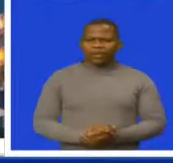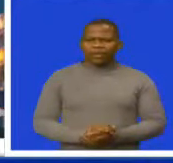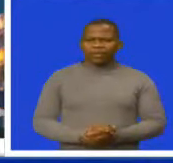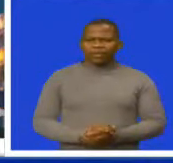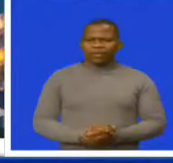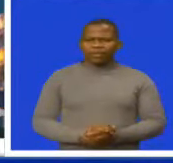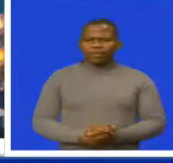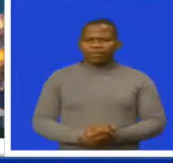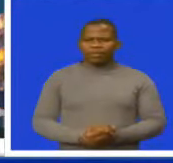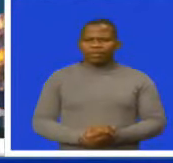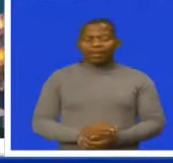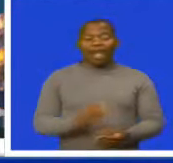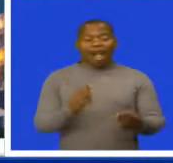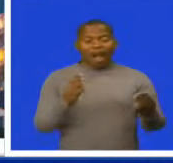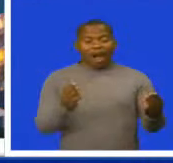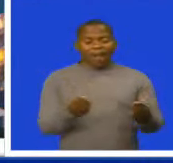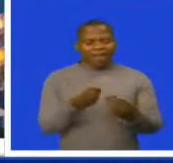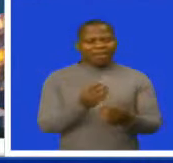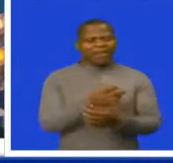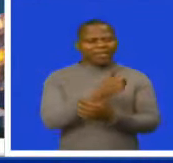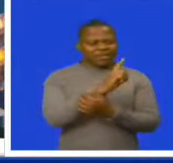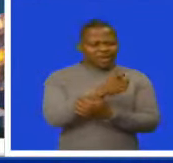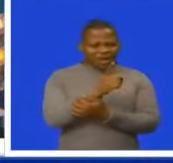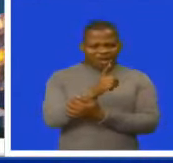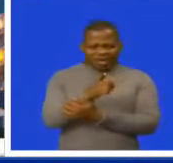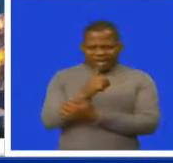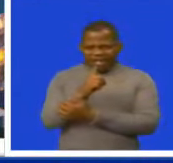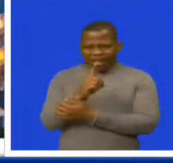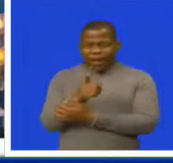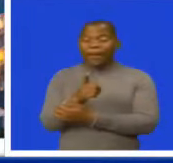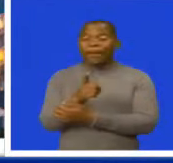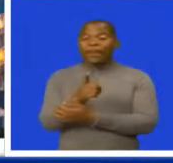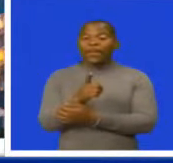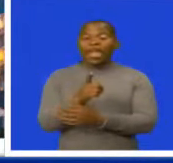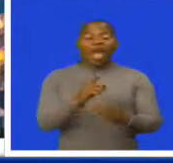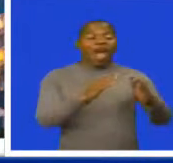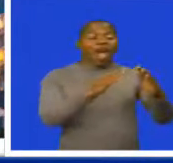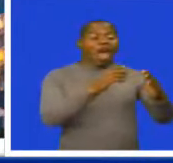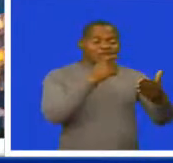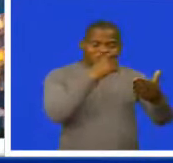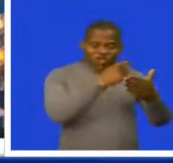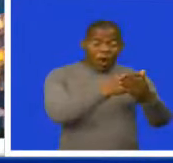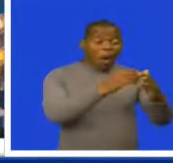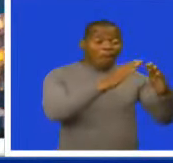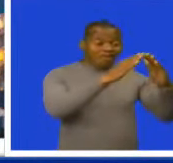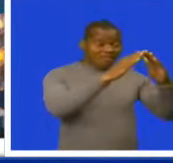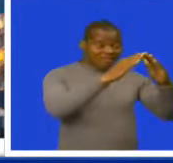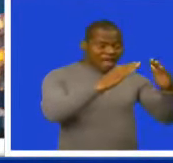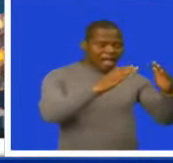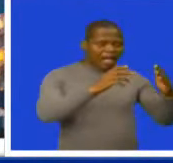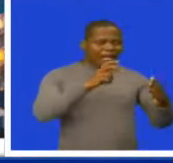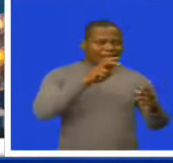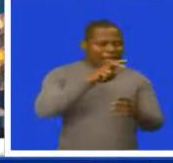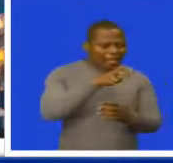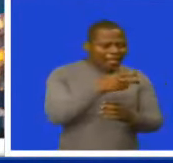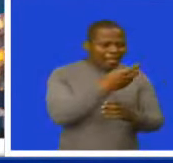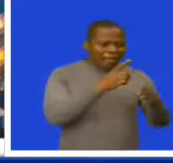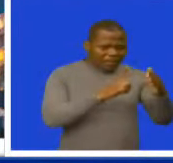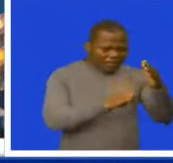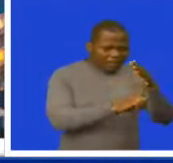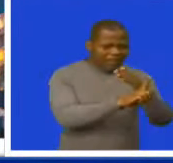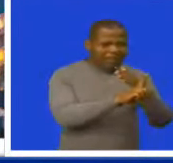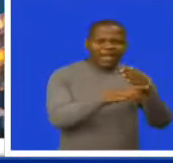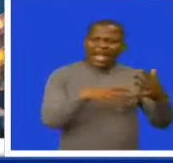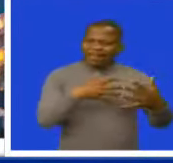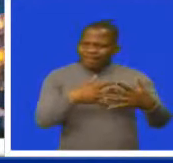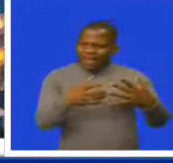basolwake labe basolakala ukuthi bagcikeze titolo kanye nasetindlini kalomahasha balivumile licala enkantolo esimunye